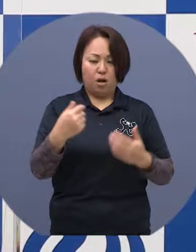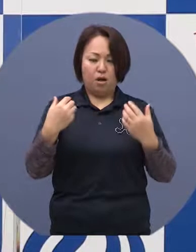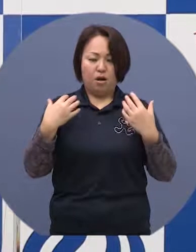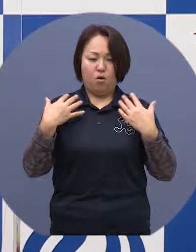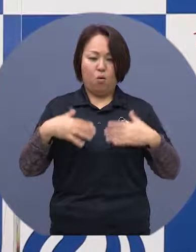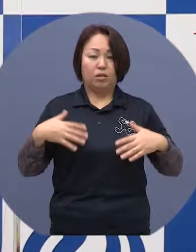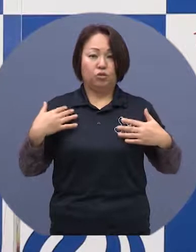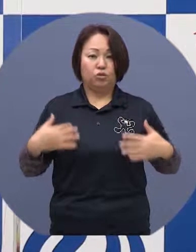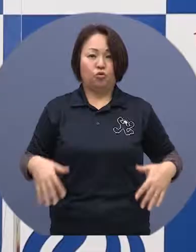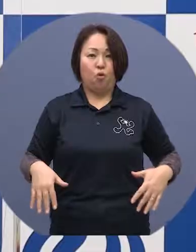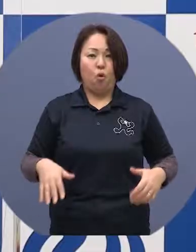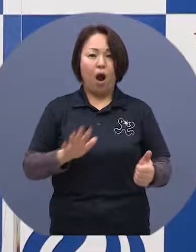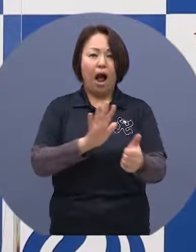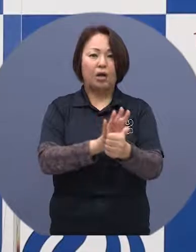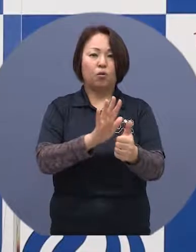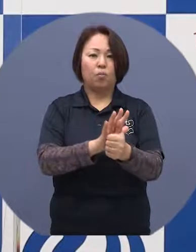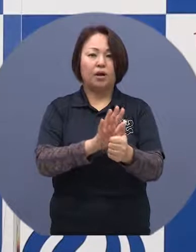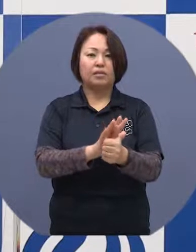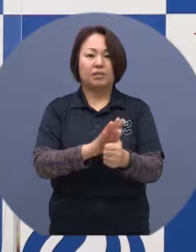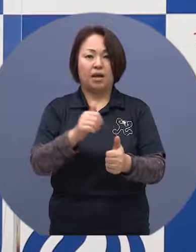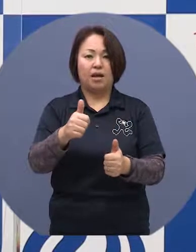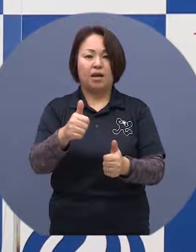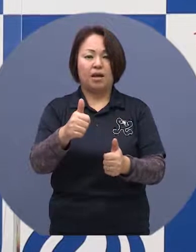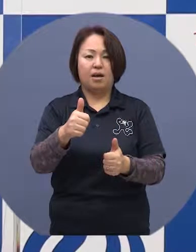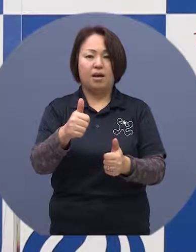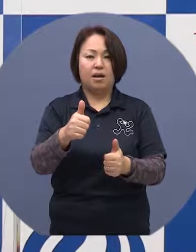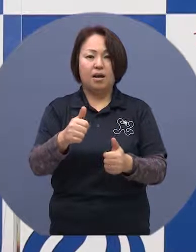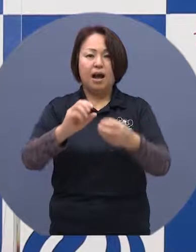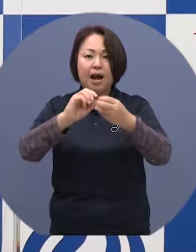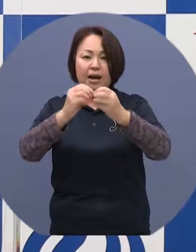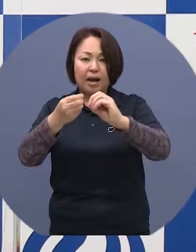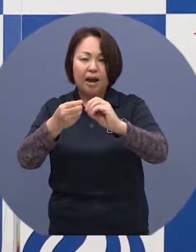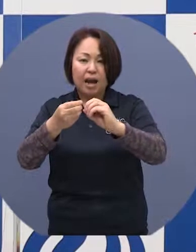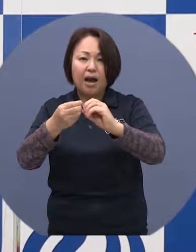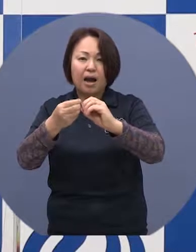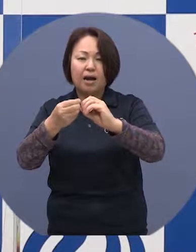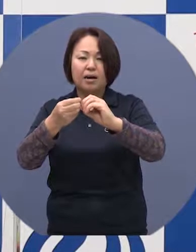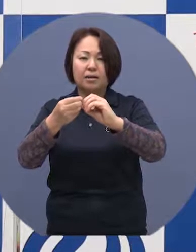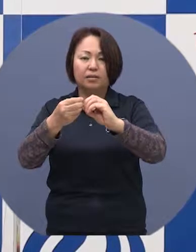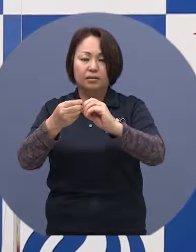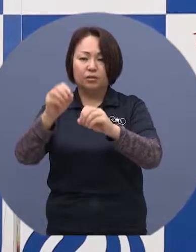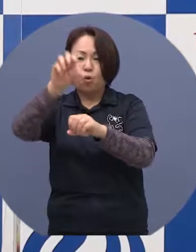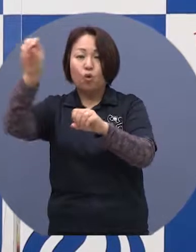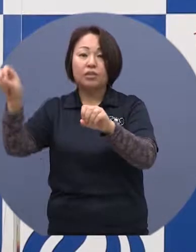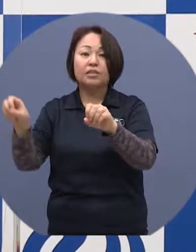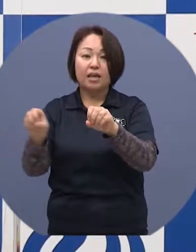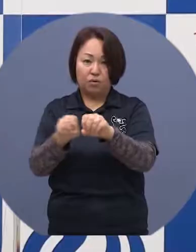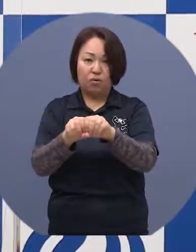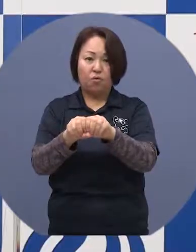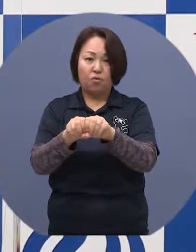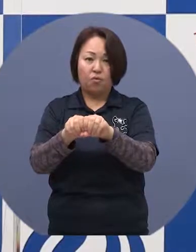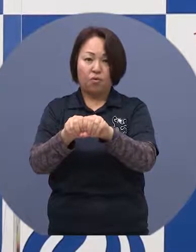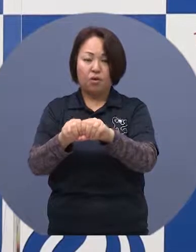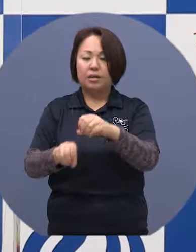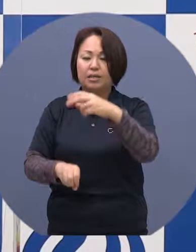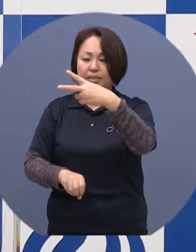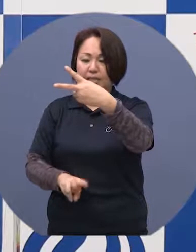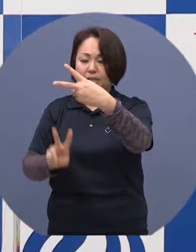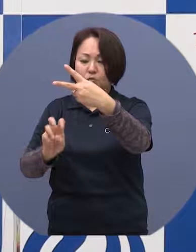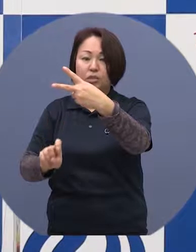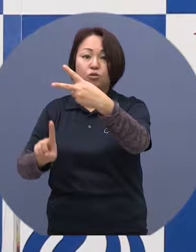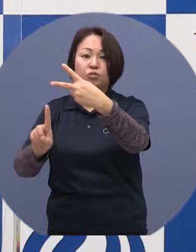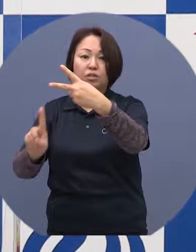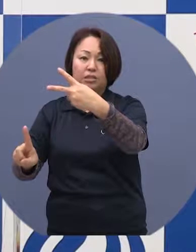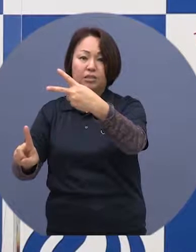アドバイスカラーコーディネートのブースをまたの2月21日の女性向けの棟6階の日に